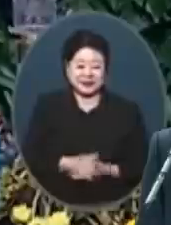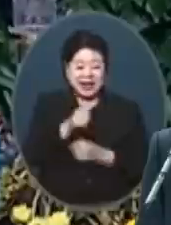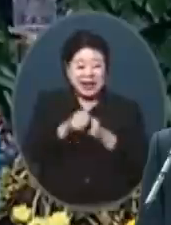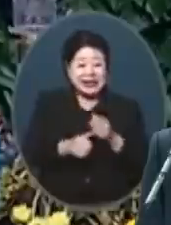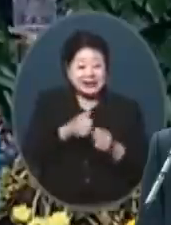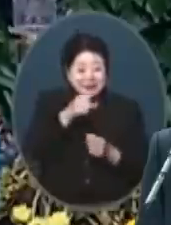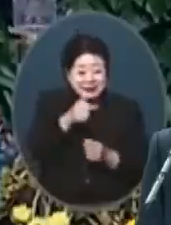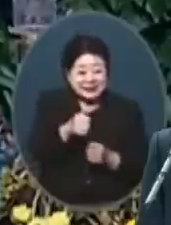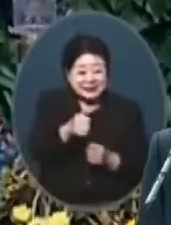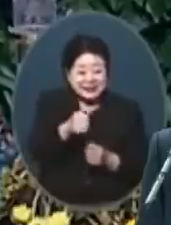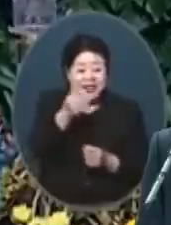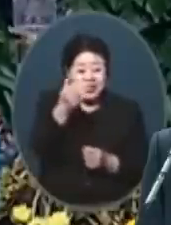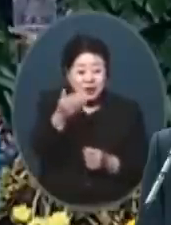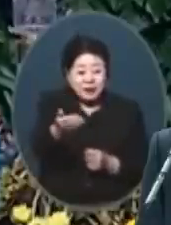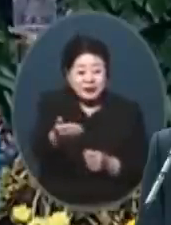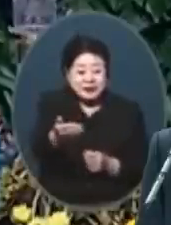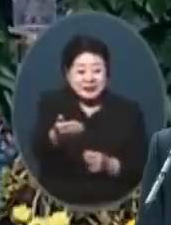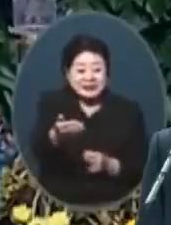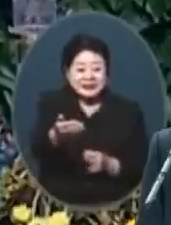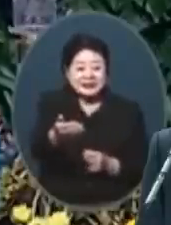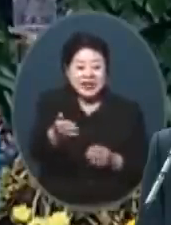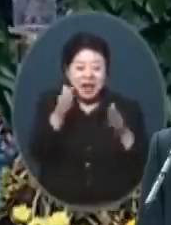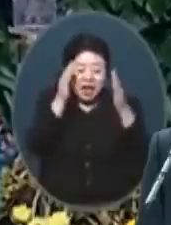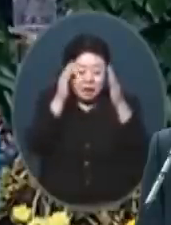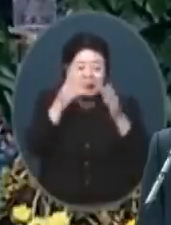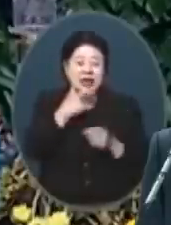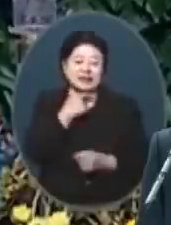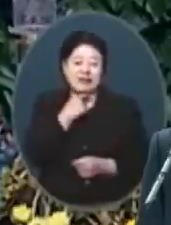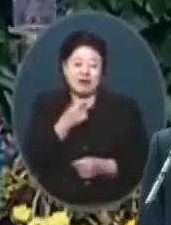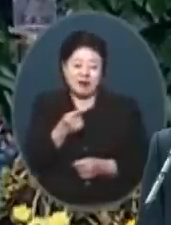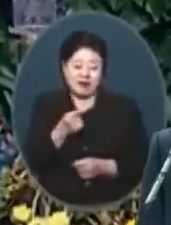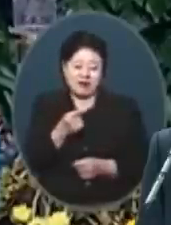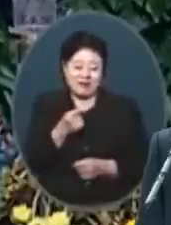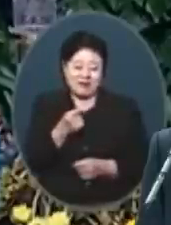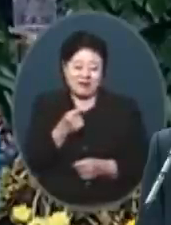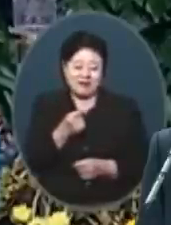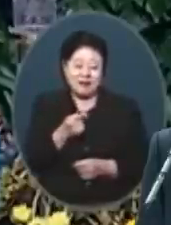하나님은 여러분의 바라는